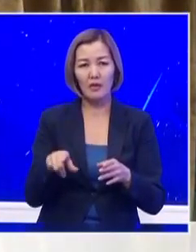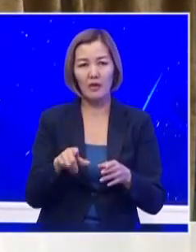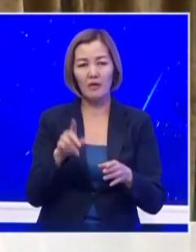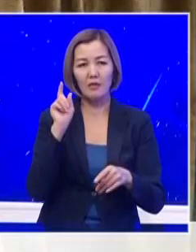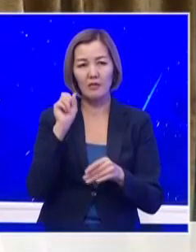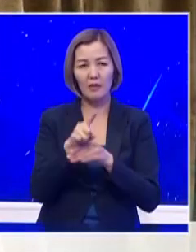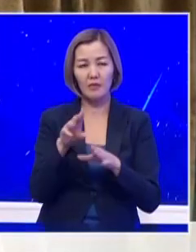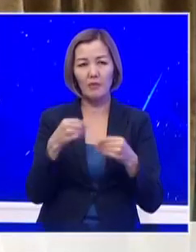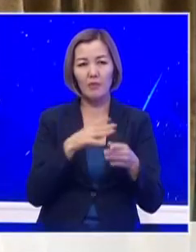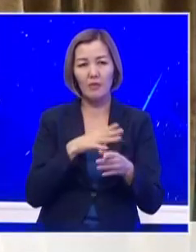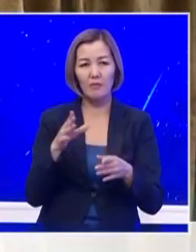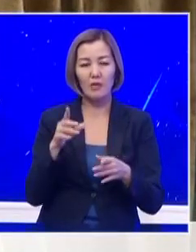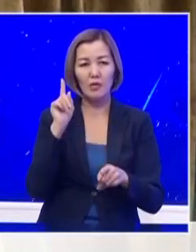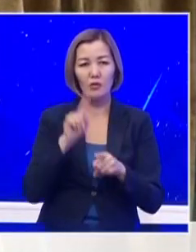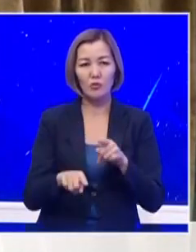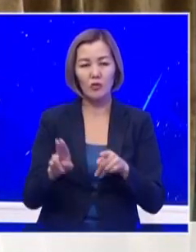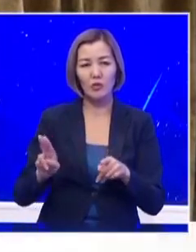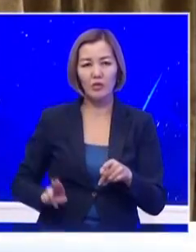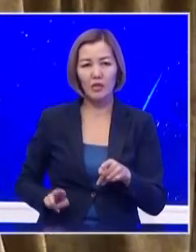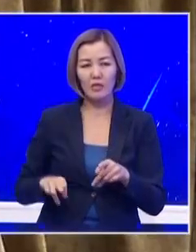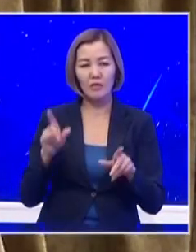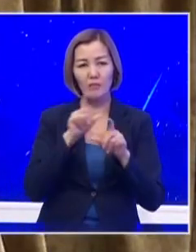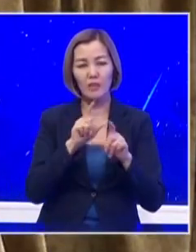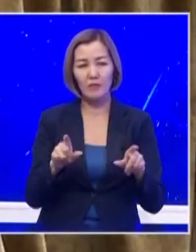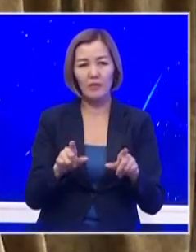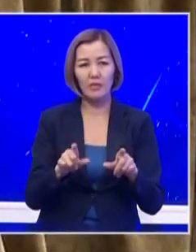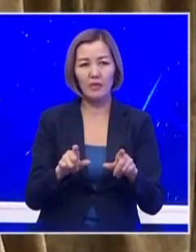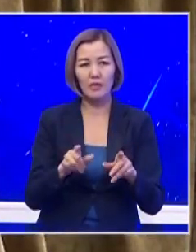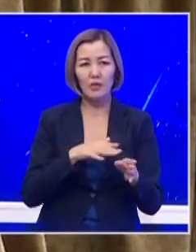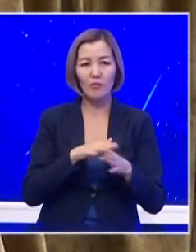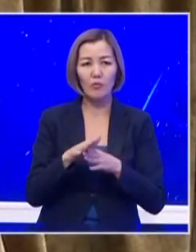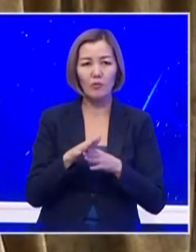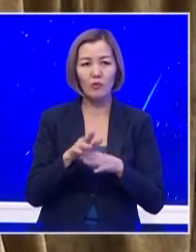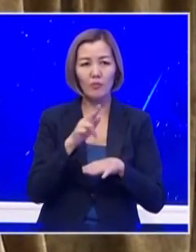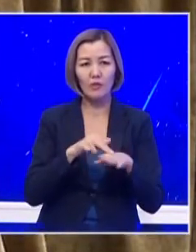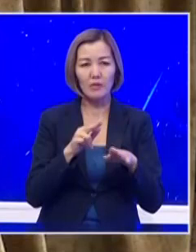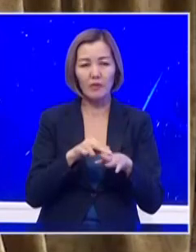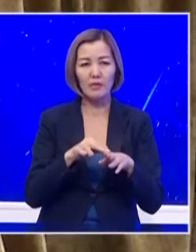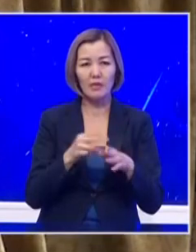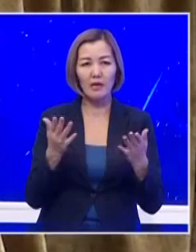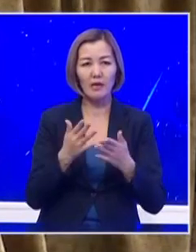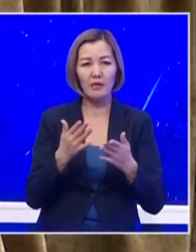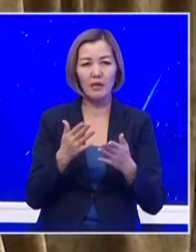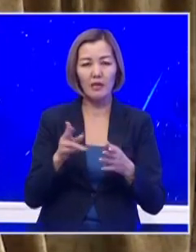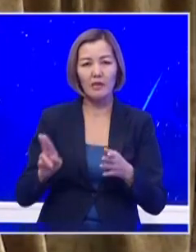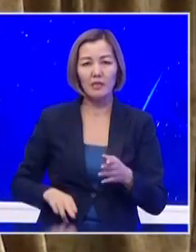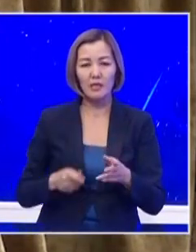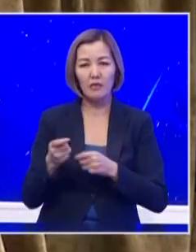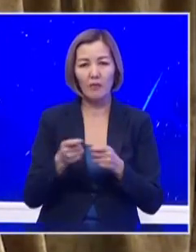арада бүкіл директорлерді, мектептерді түгел инспекция жасап, қандай директор басқарып